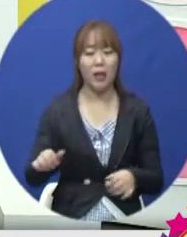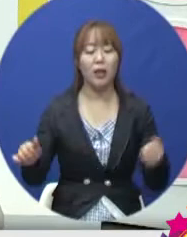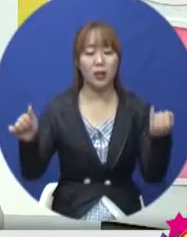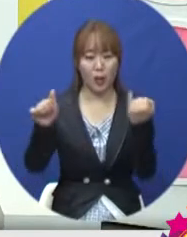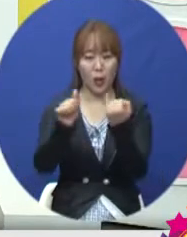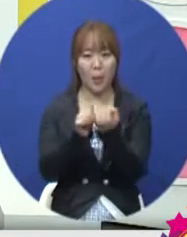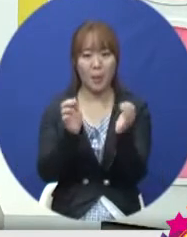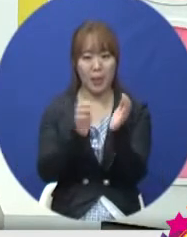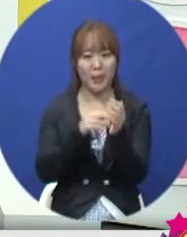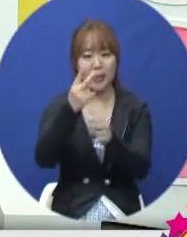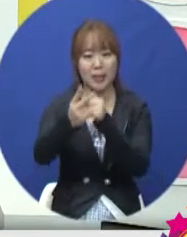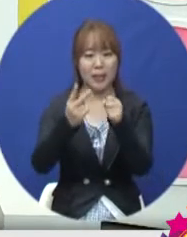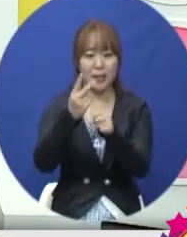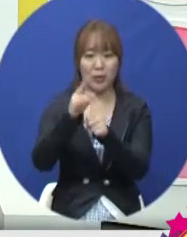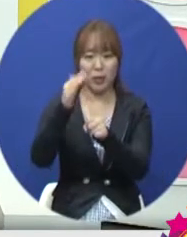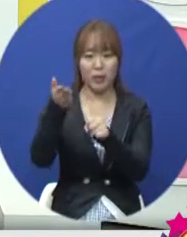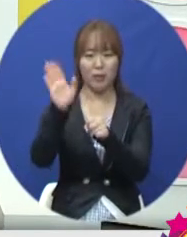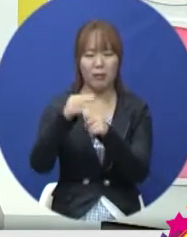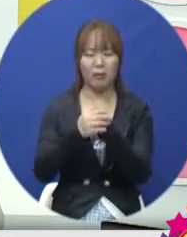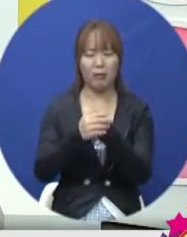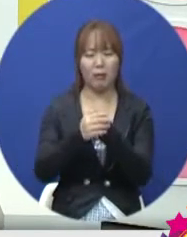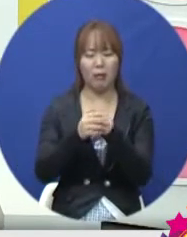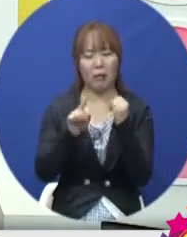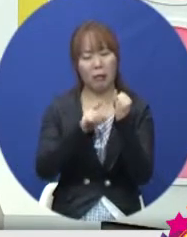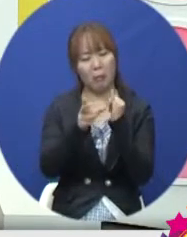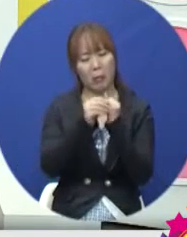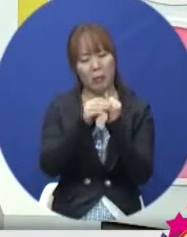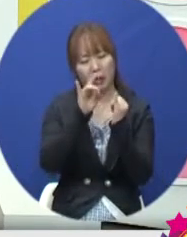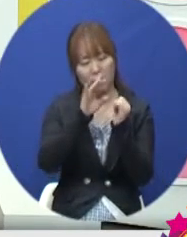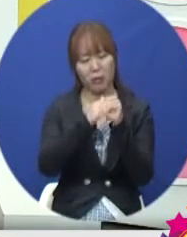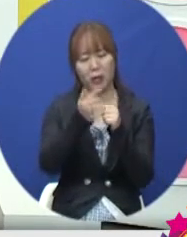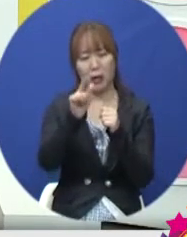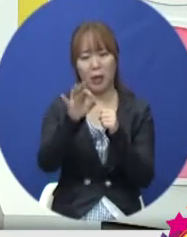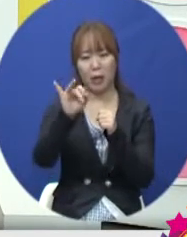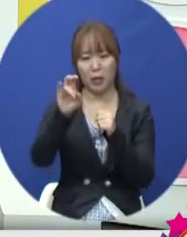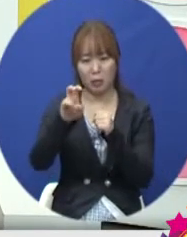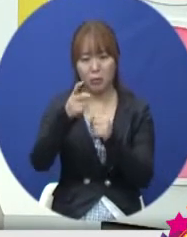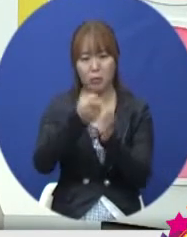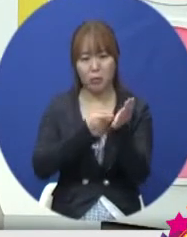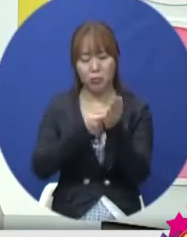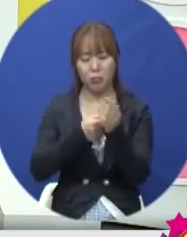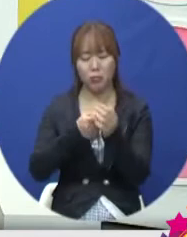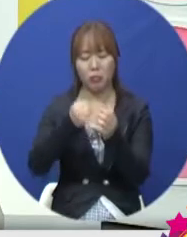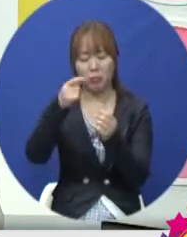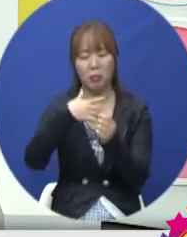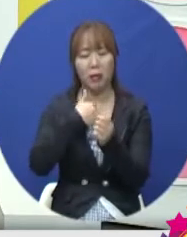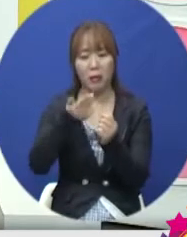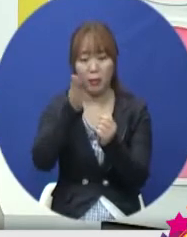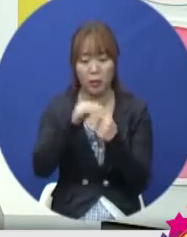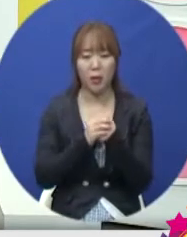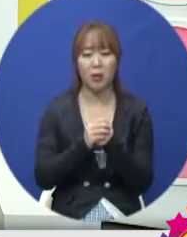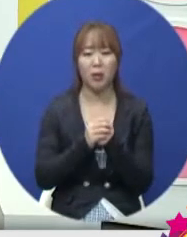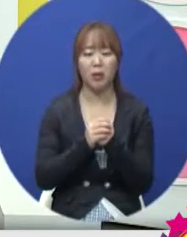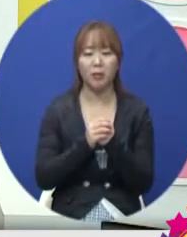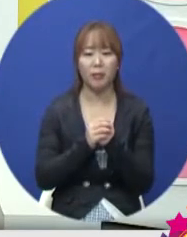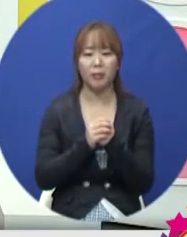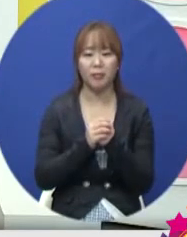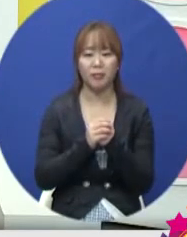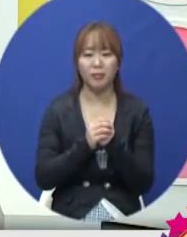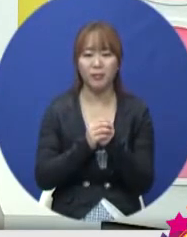2년이 됐는데 네. 임신을 못해갖고 난임 수술도 두 번 받고 했거든요. 네네. 근데